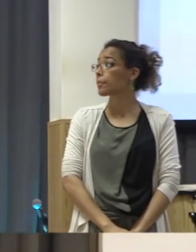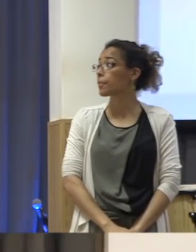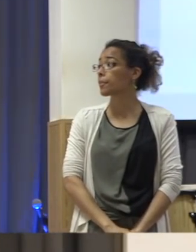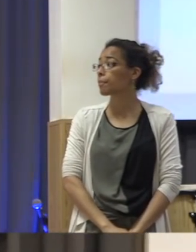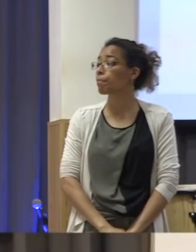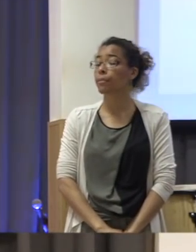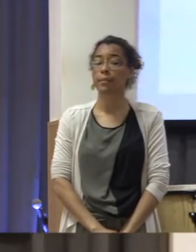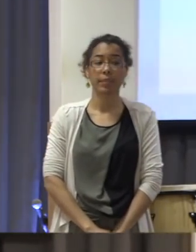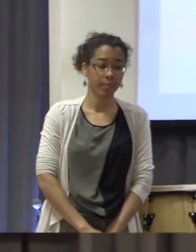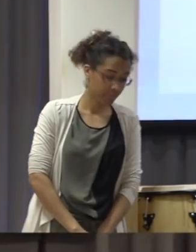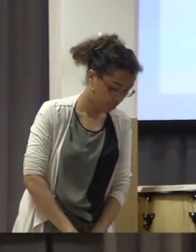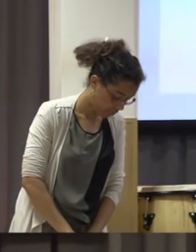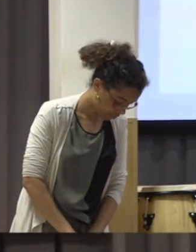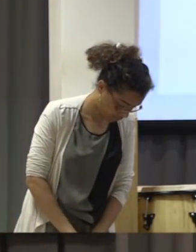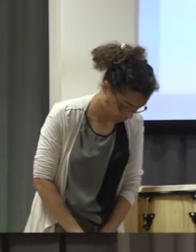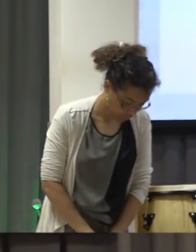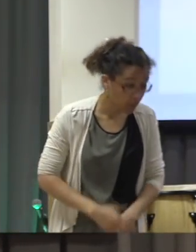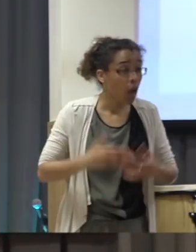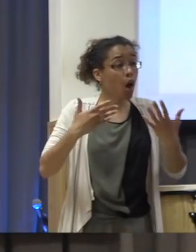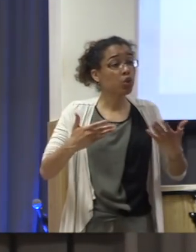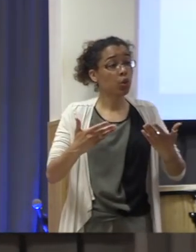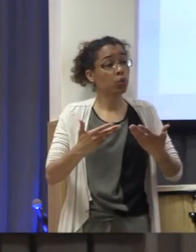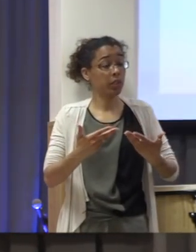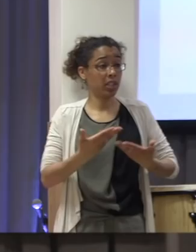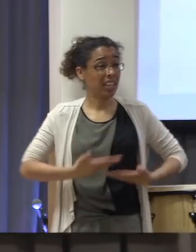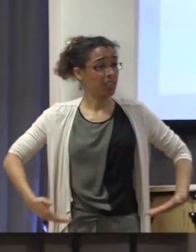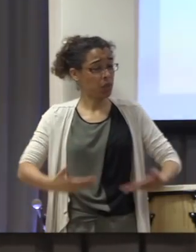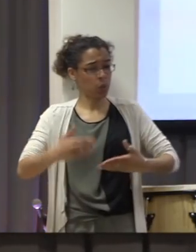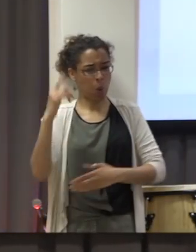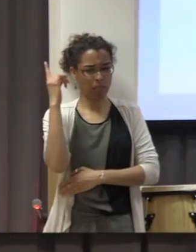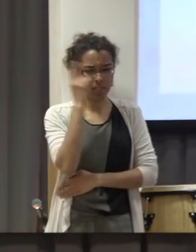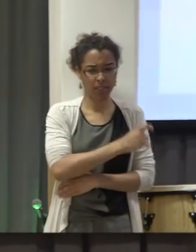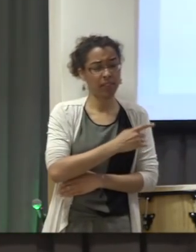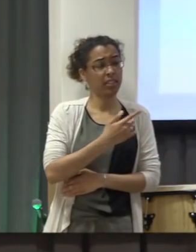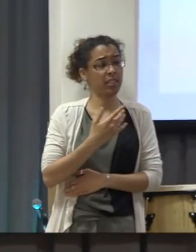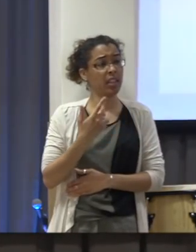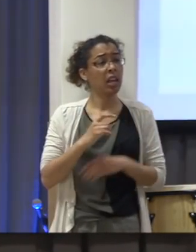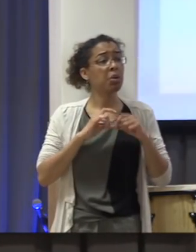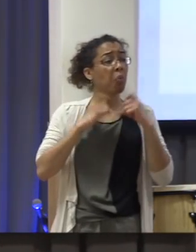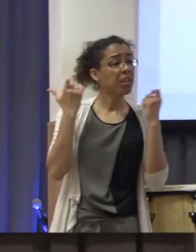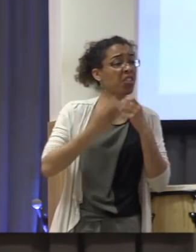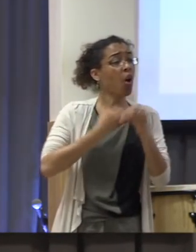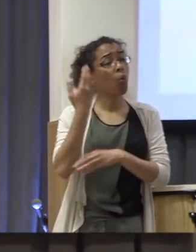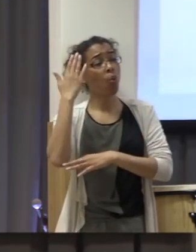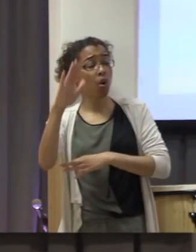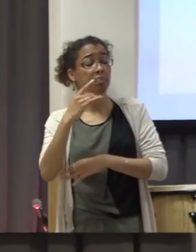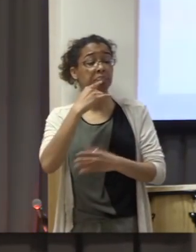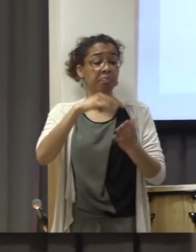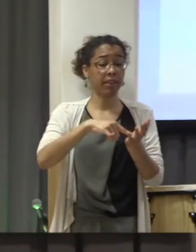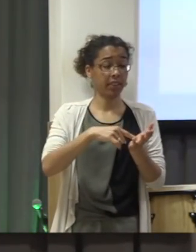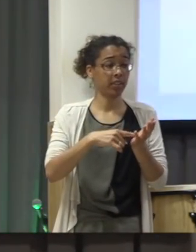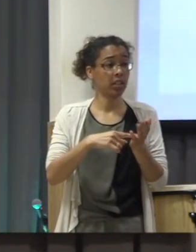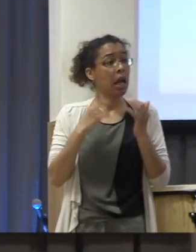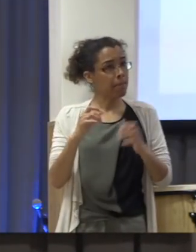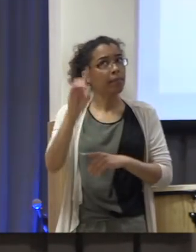Aujourd'hui, nous vivons des temps difficiles où, maintenant que ce soit les pasteurs autres, ils préfèrent encore, bien qu'il a